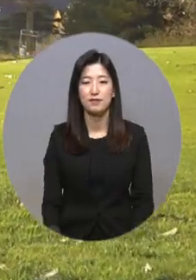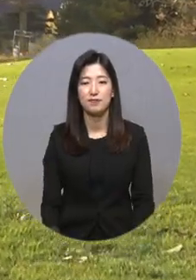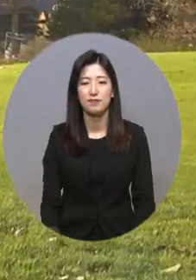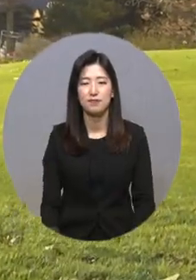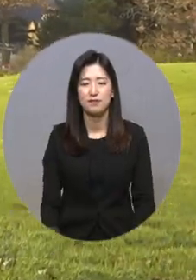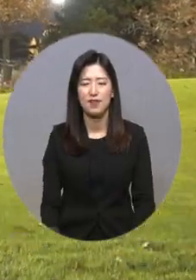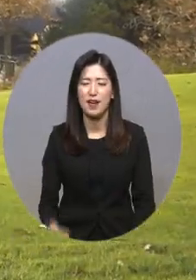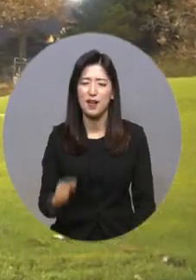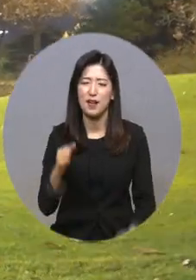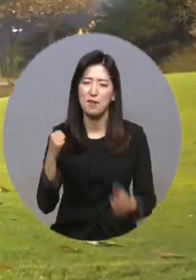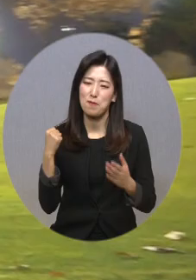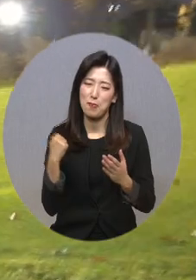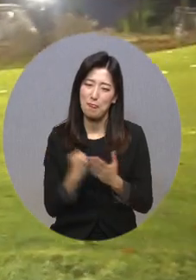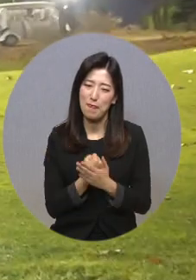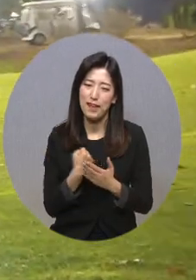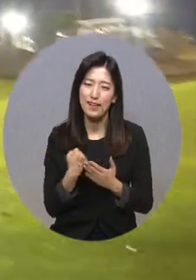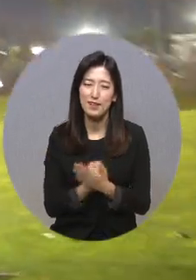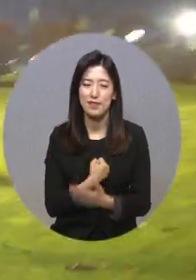once